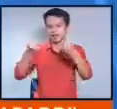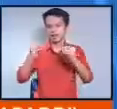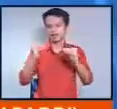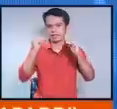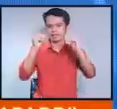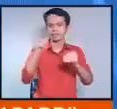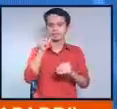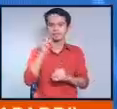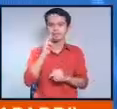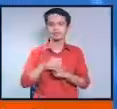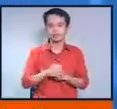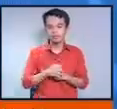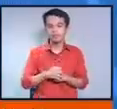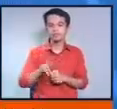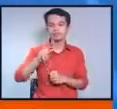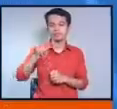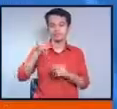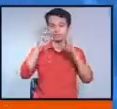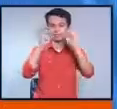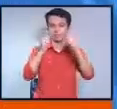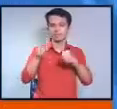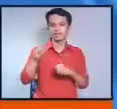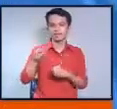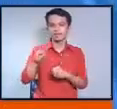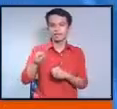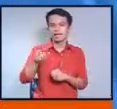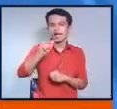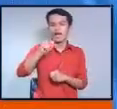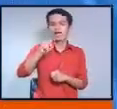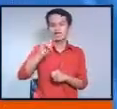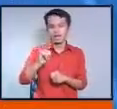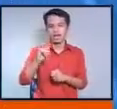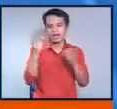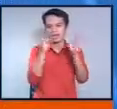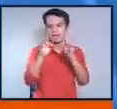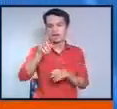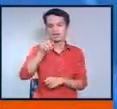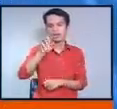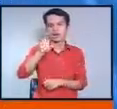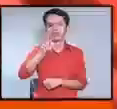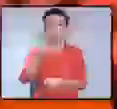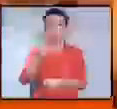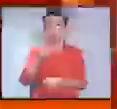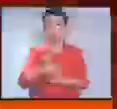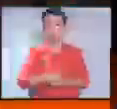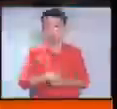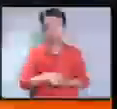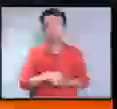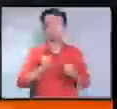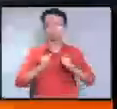Sa kabila nito, ang Vice Presidente pa rin daw ang anti-drug czar. Maksyon si Maricel Halili.